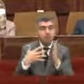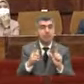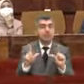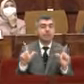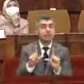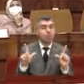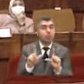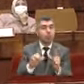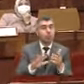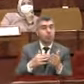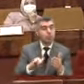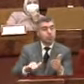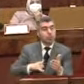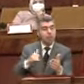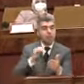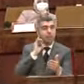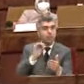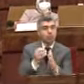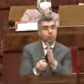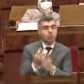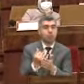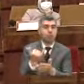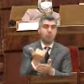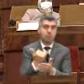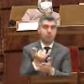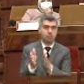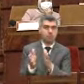نرى فيها الشباب التقنيين عوض.